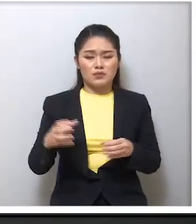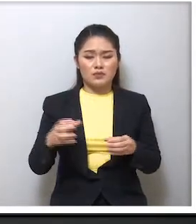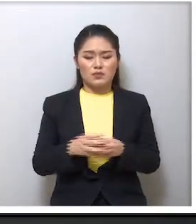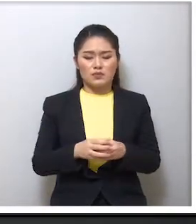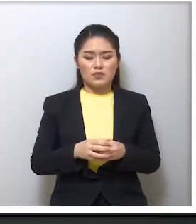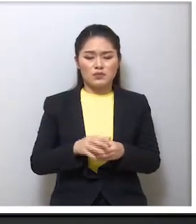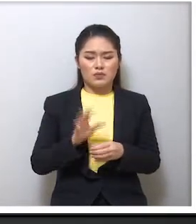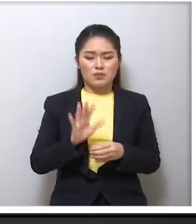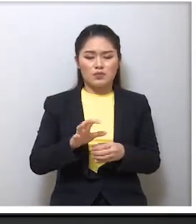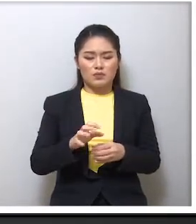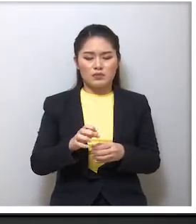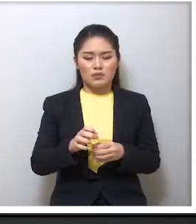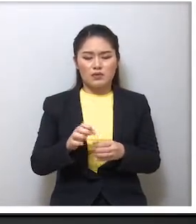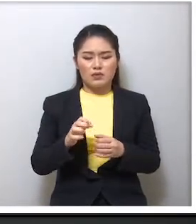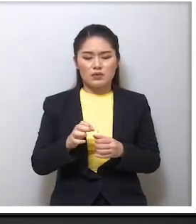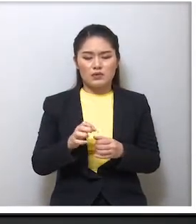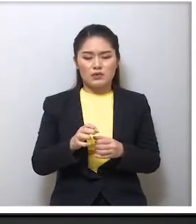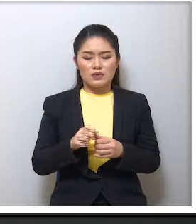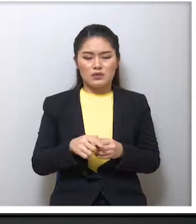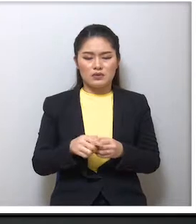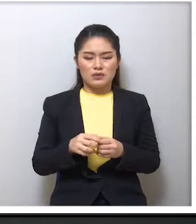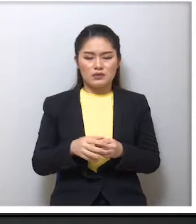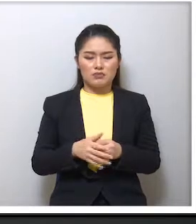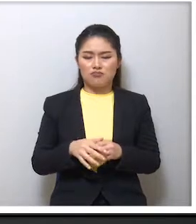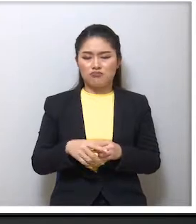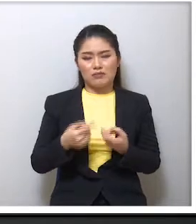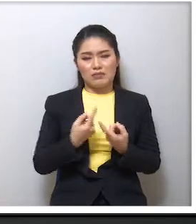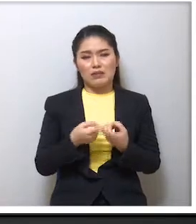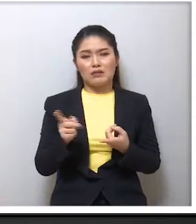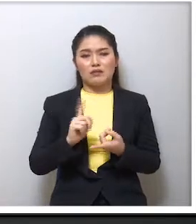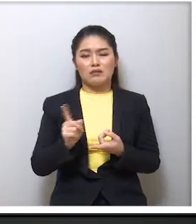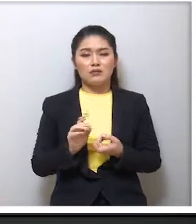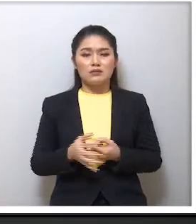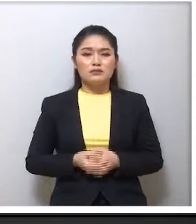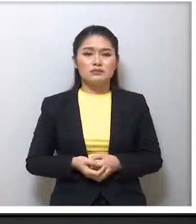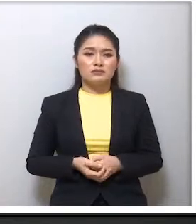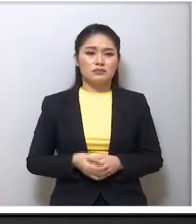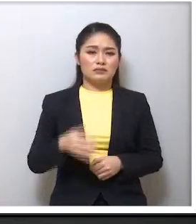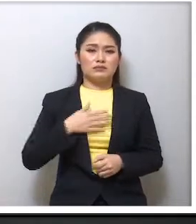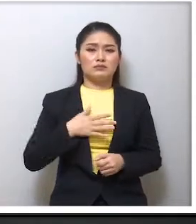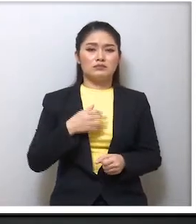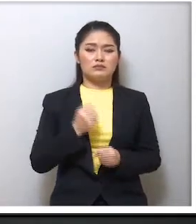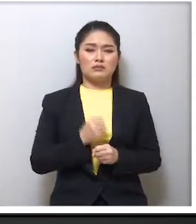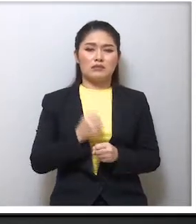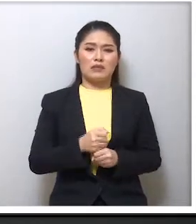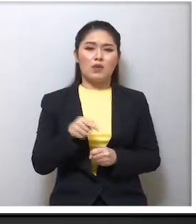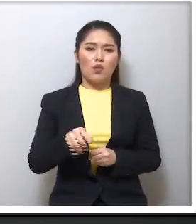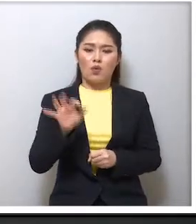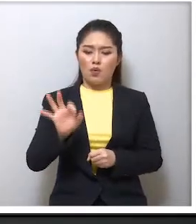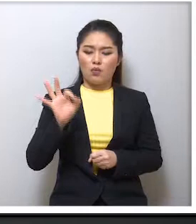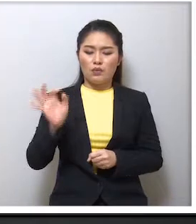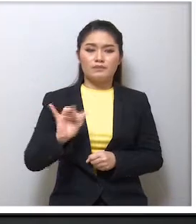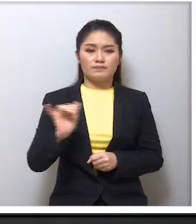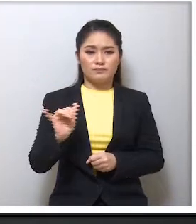edit poly แล้วเราเลือกตัวนี้ครับ inset แต่ว่าเราจะไม่กดที่ inset เลย